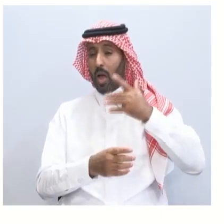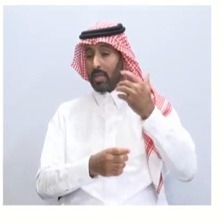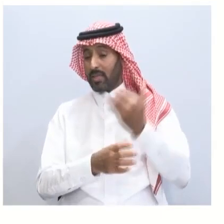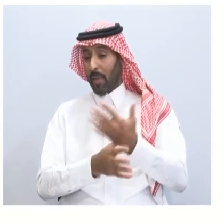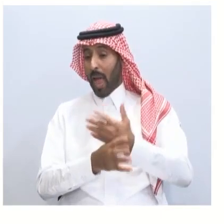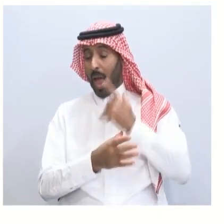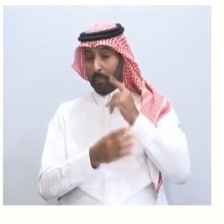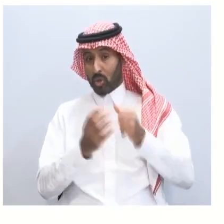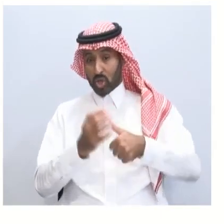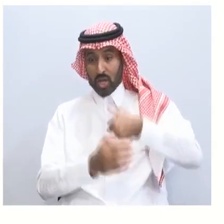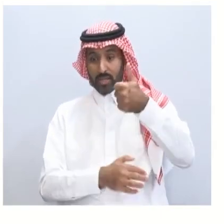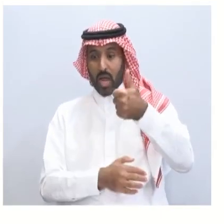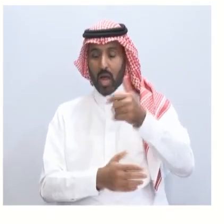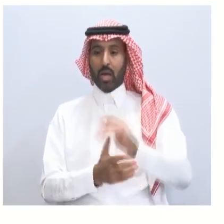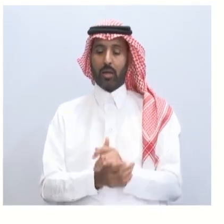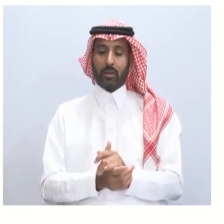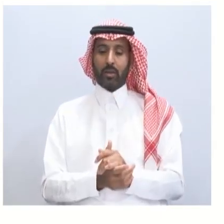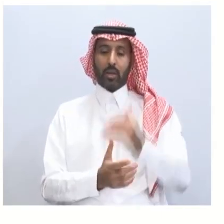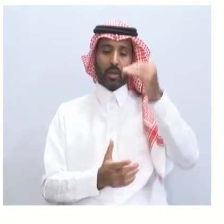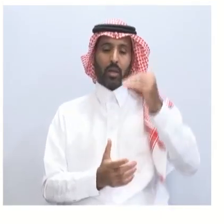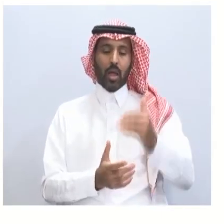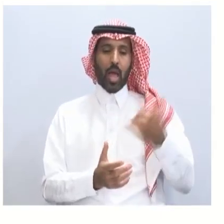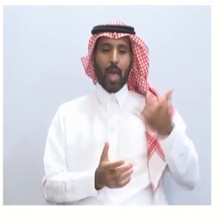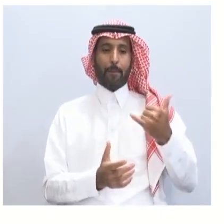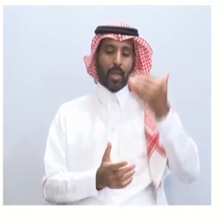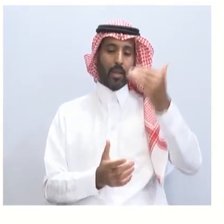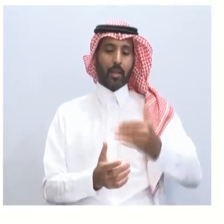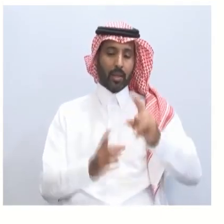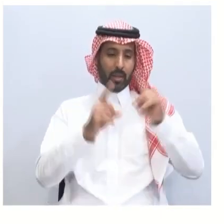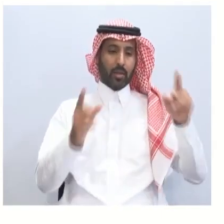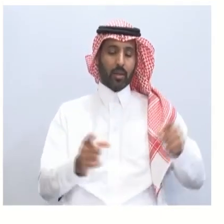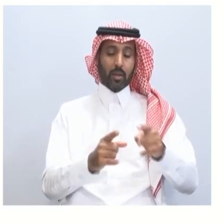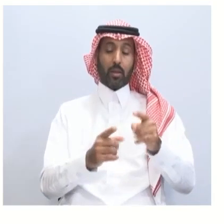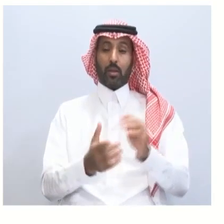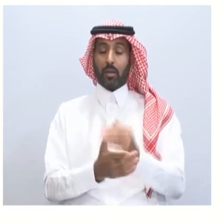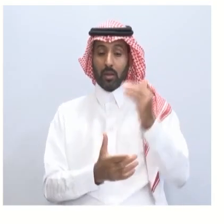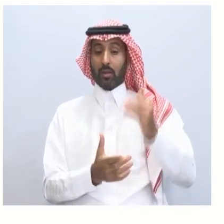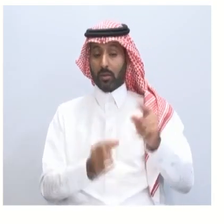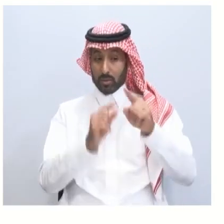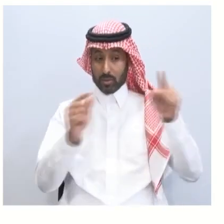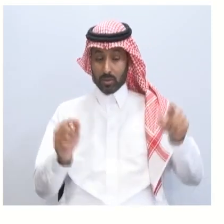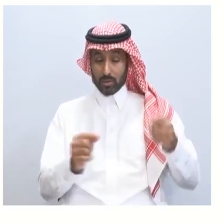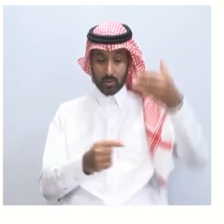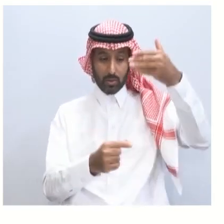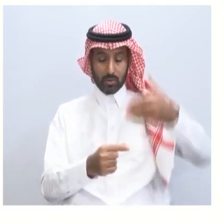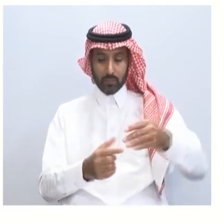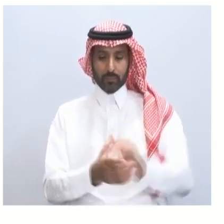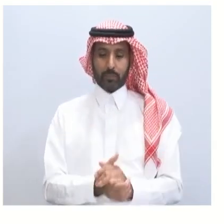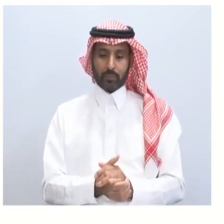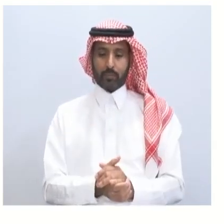لنرتب الخطوات الاتيه بحسب اهميتها من اجل انجاز التصميم الحائط